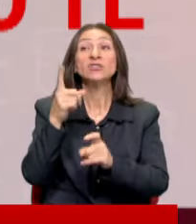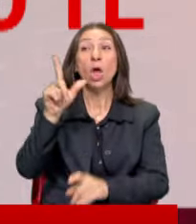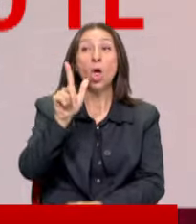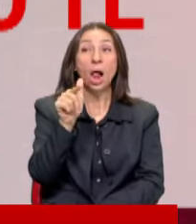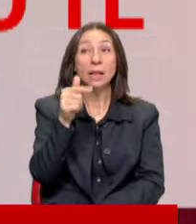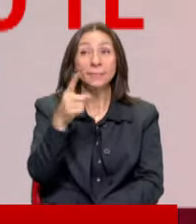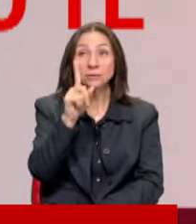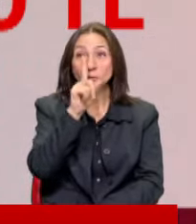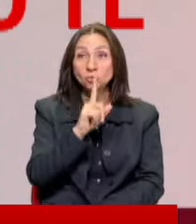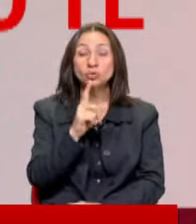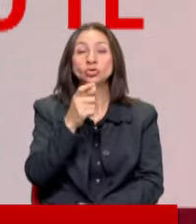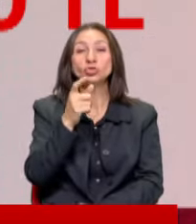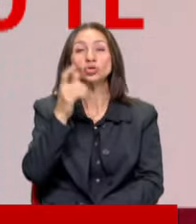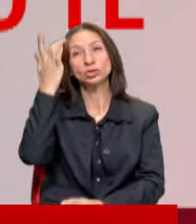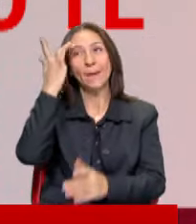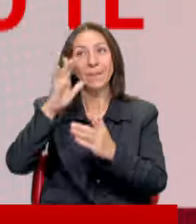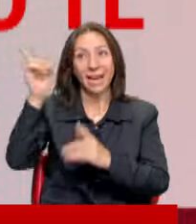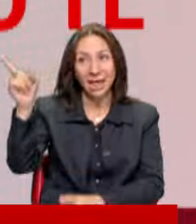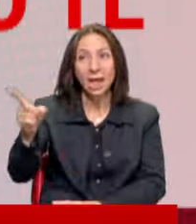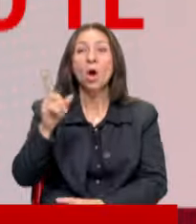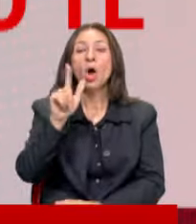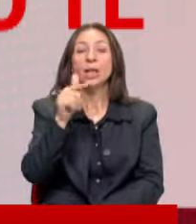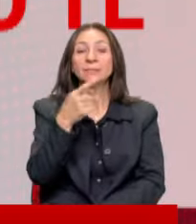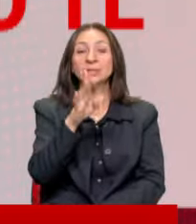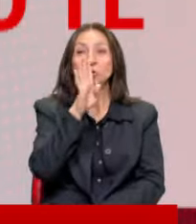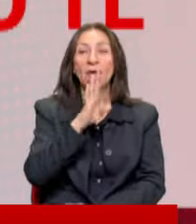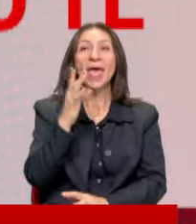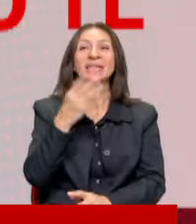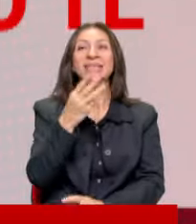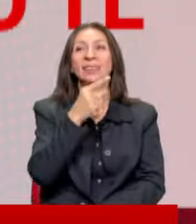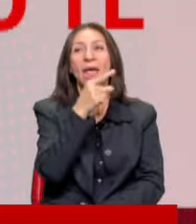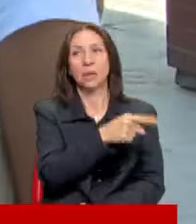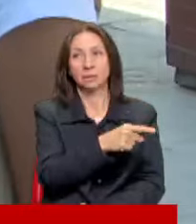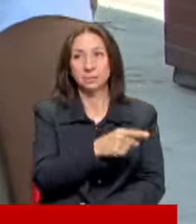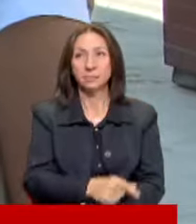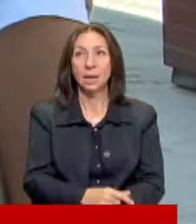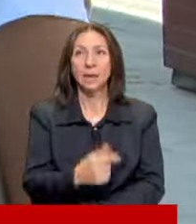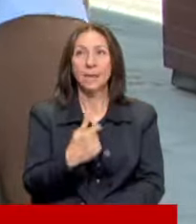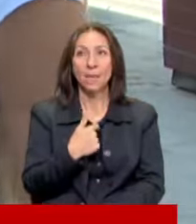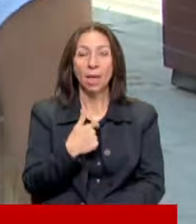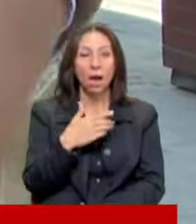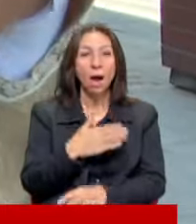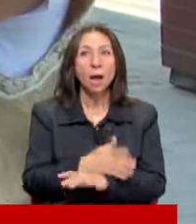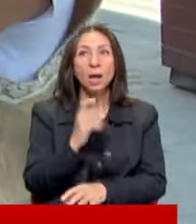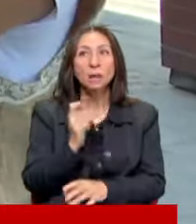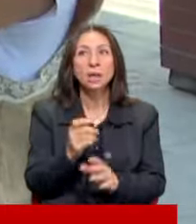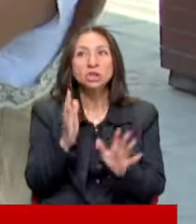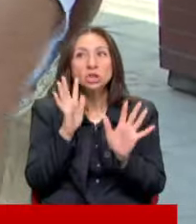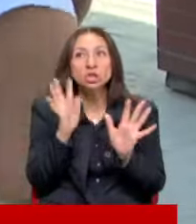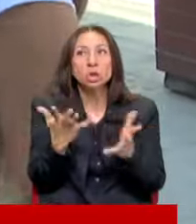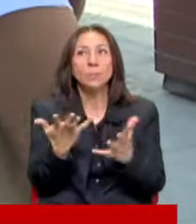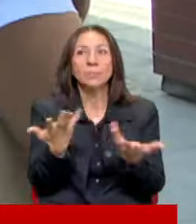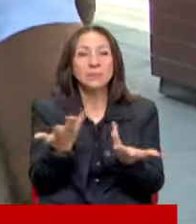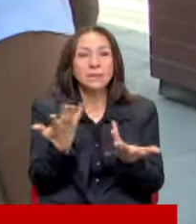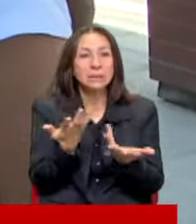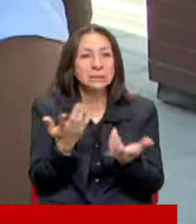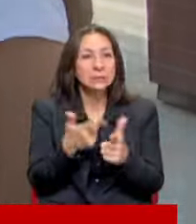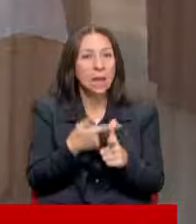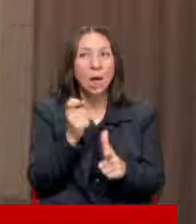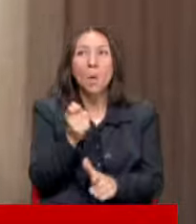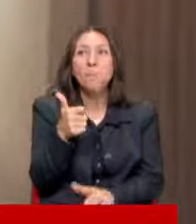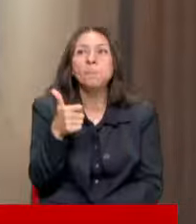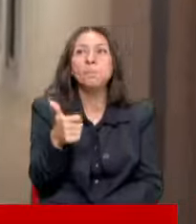16.1 lirayla Sultan Beyli ve 16.400 lirayla Esenler takip ediyor Ben de hakikaten hayretle karşılıyorum nasıl veriliyor